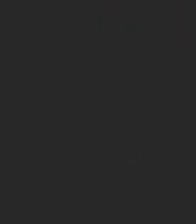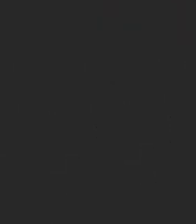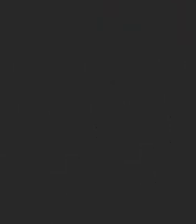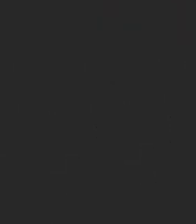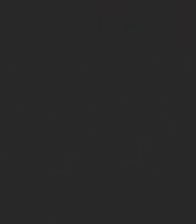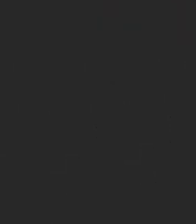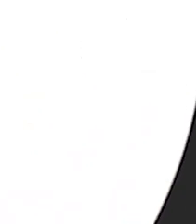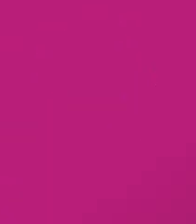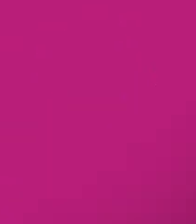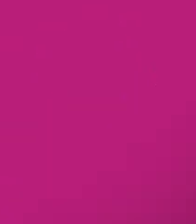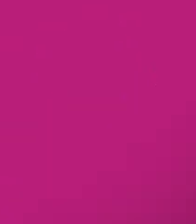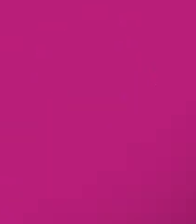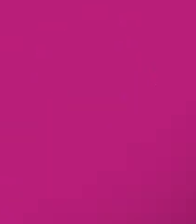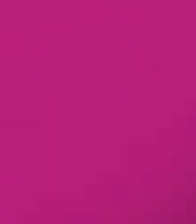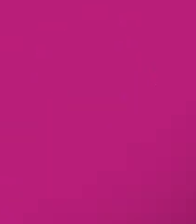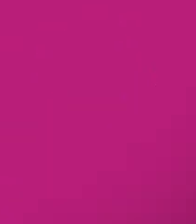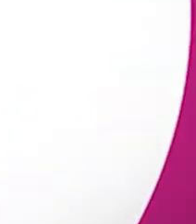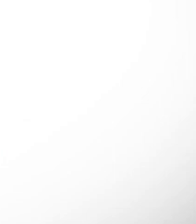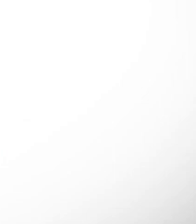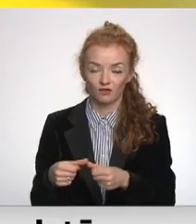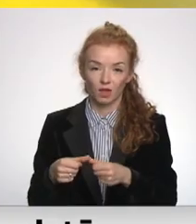Re, viss ēters ir te!